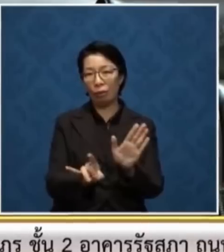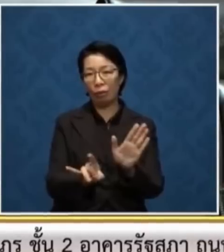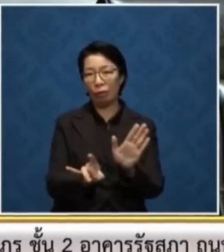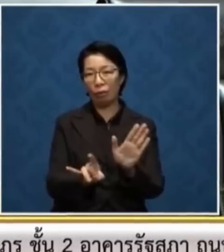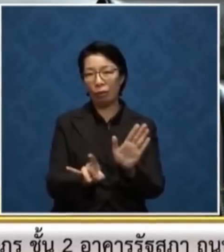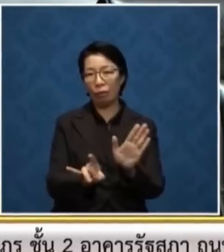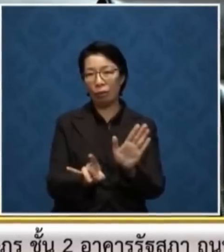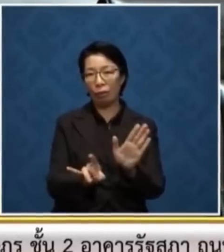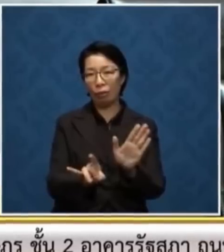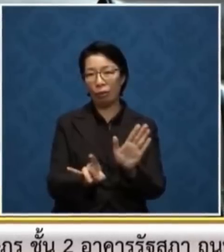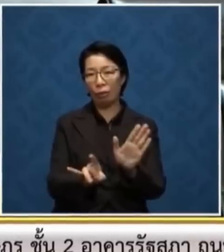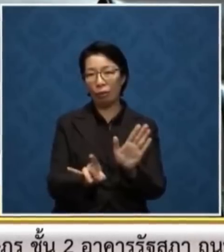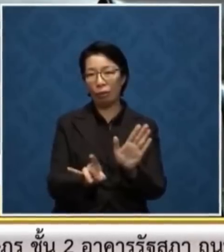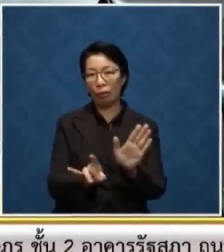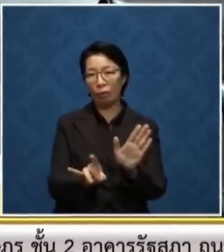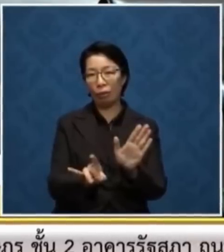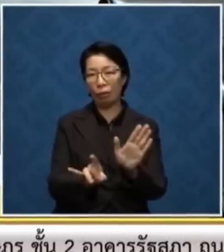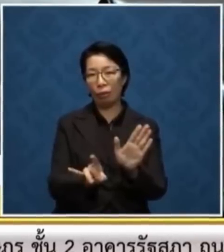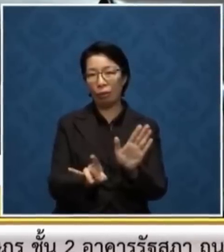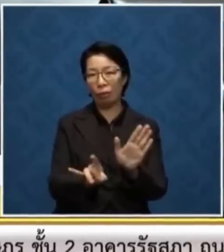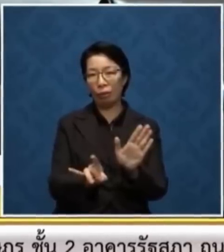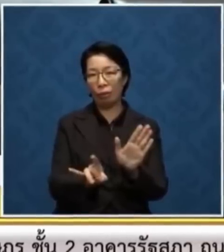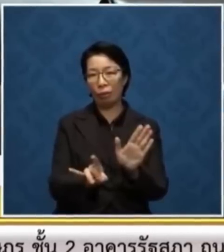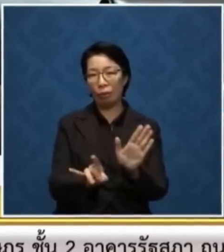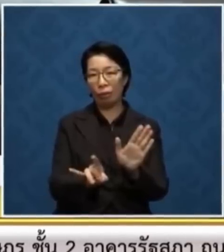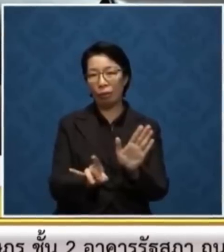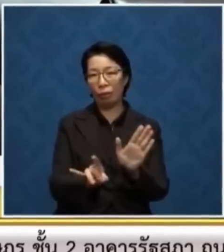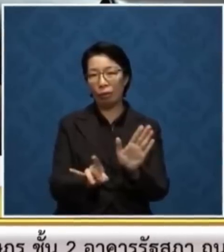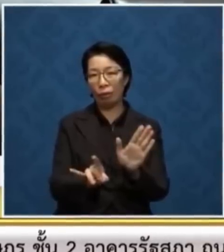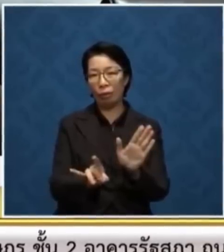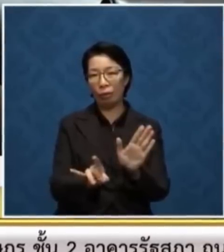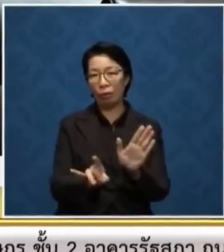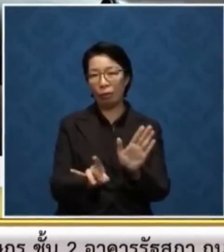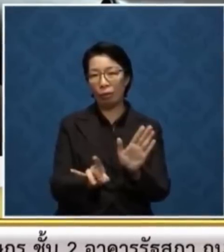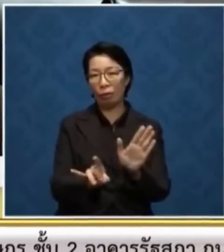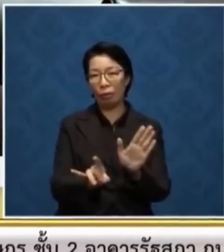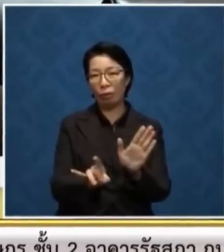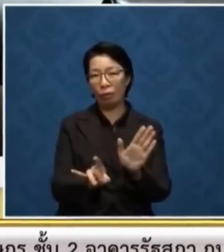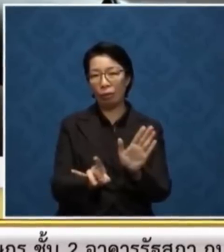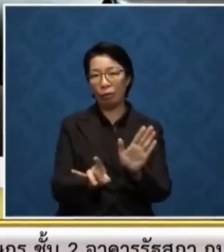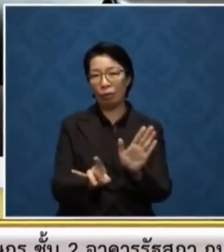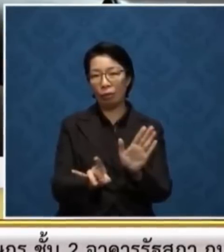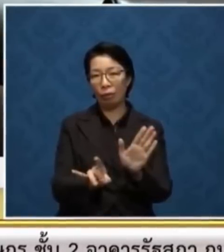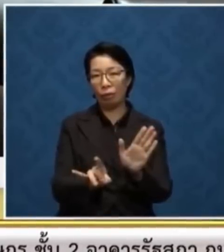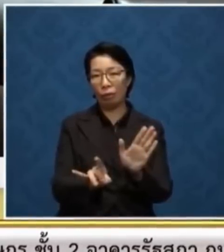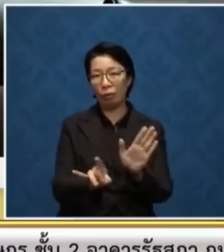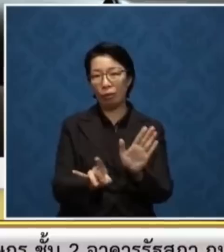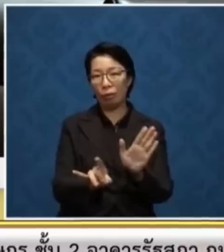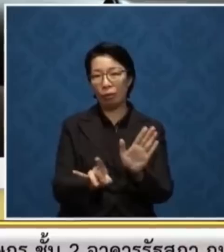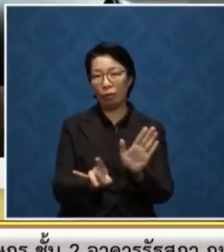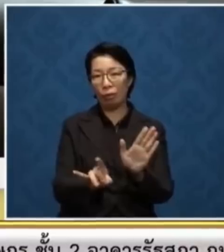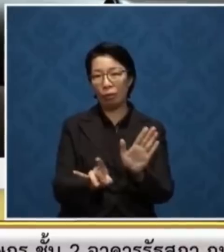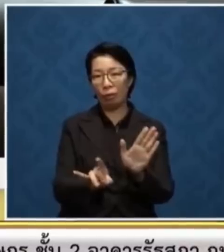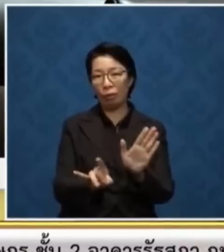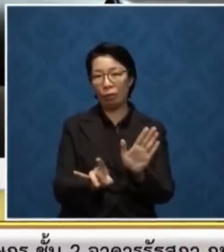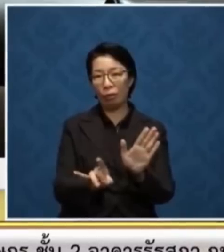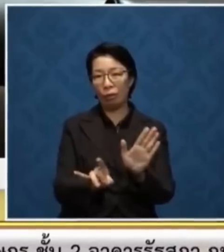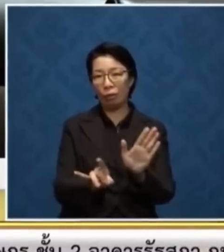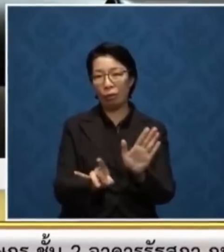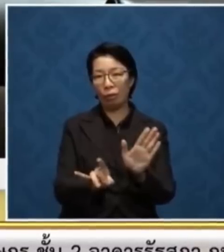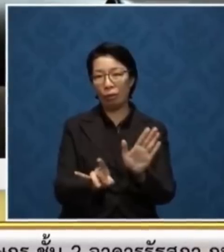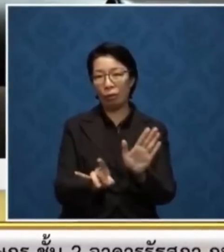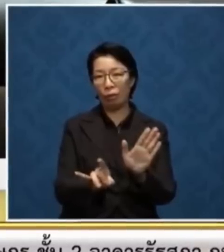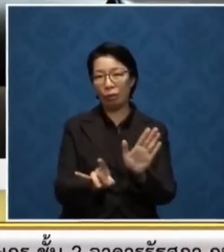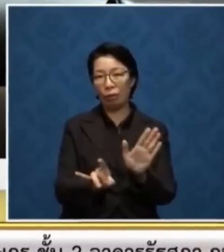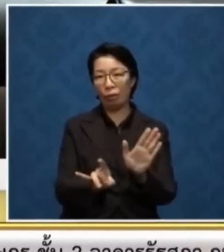ในพื้นที่อย่างมากค่ะท่านประธานคะทุกครั้งที่มีโครงการและมีโรงไฟฟ้าขนาดใหญ่เกิดขึ้นโครงการ